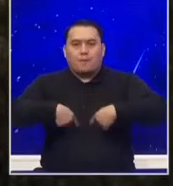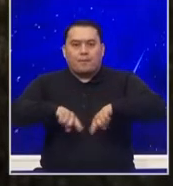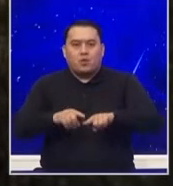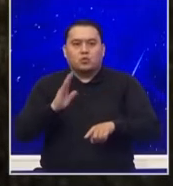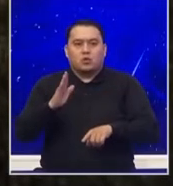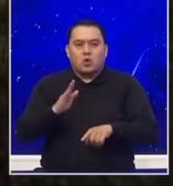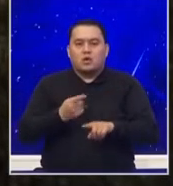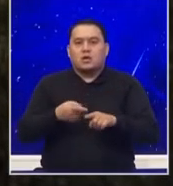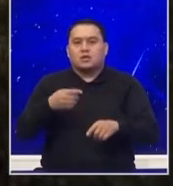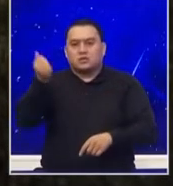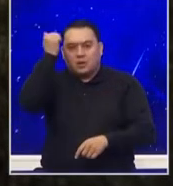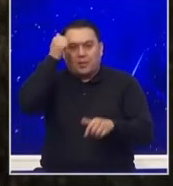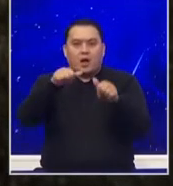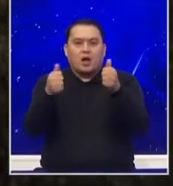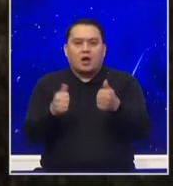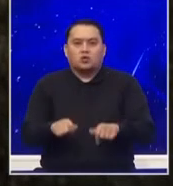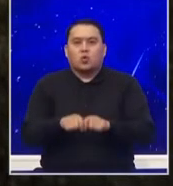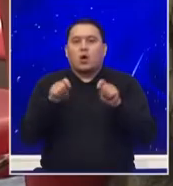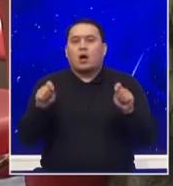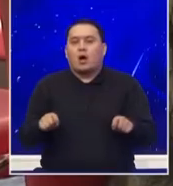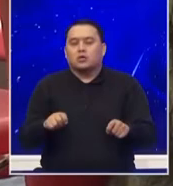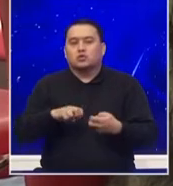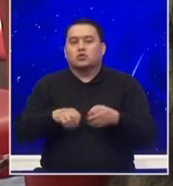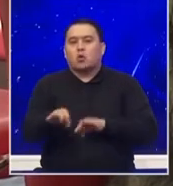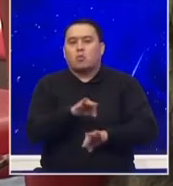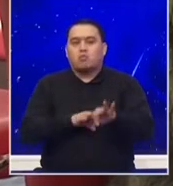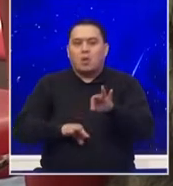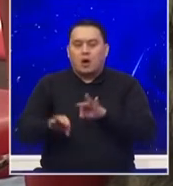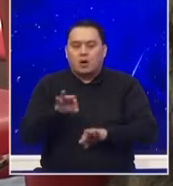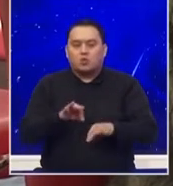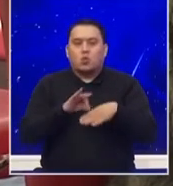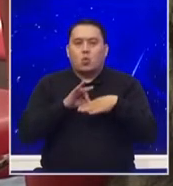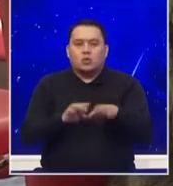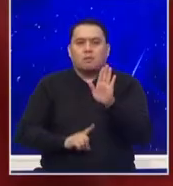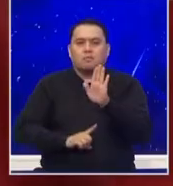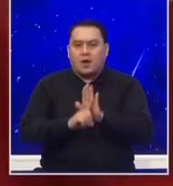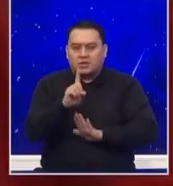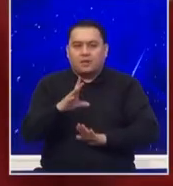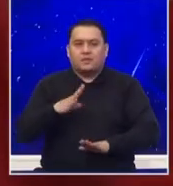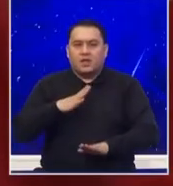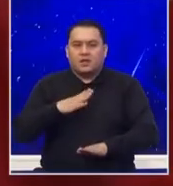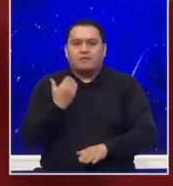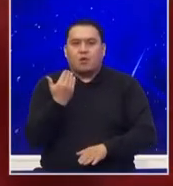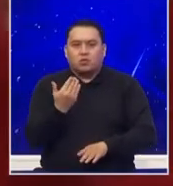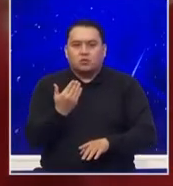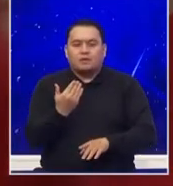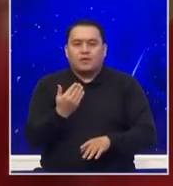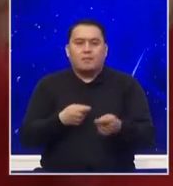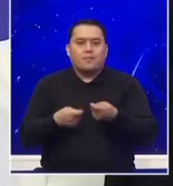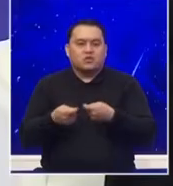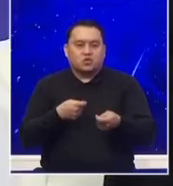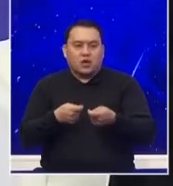90 алау атты ескерткіш ашылмақ. Бүгінде жоспар қалған жобалардың алды өңірде өткізіліп басталды, дейді облыстық мәдениет басқармасының